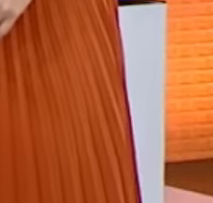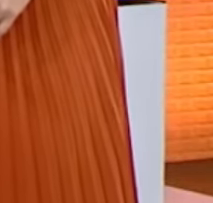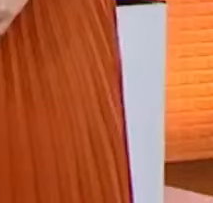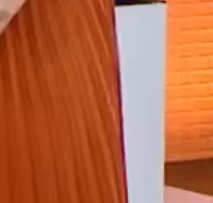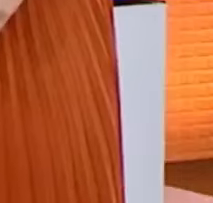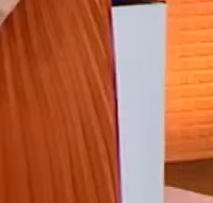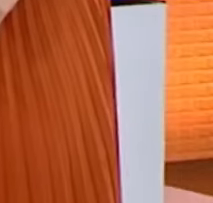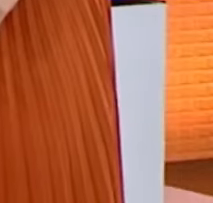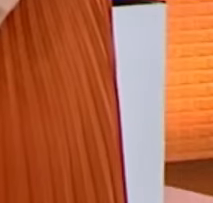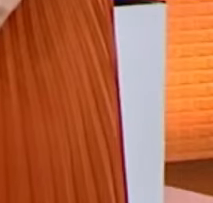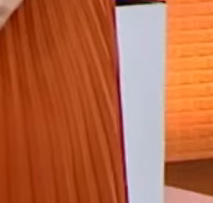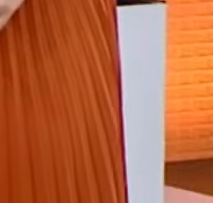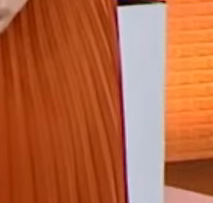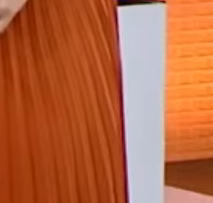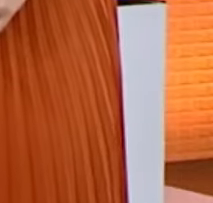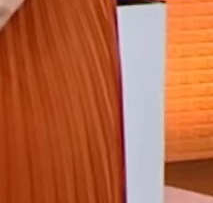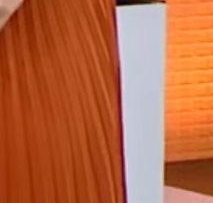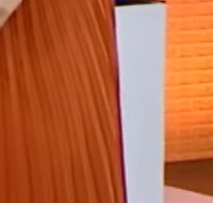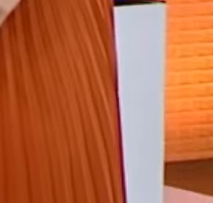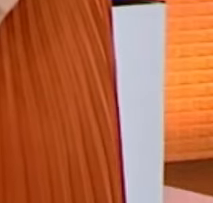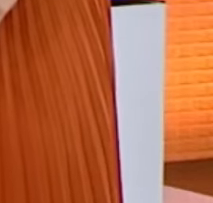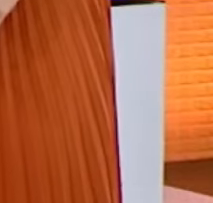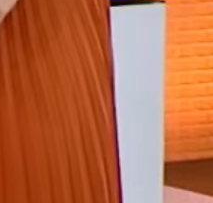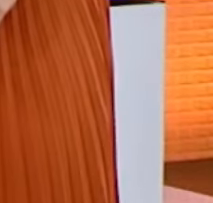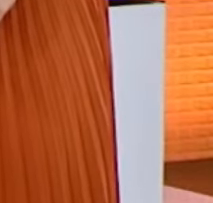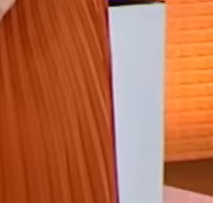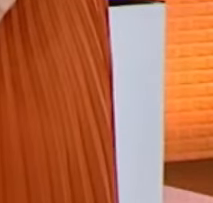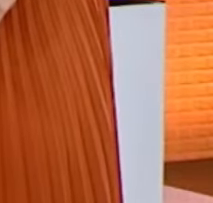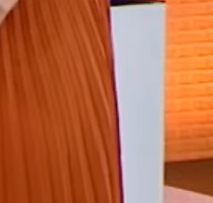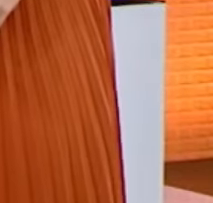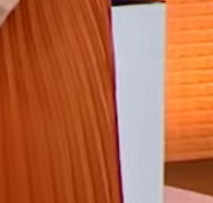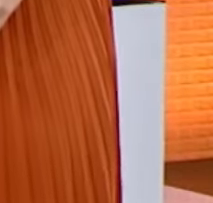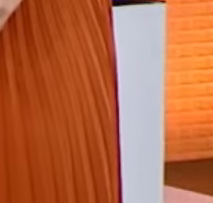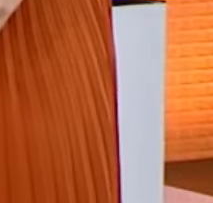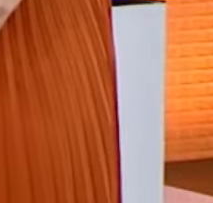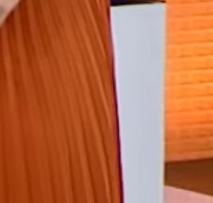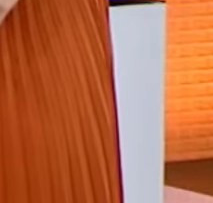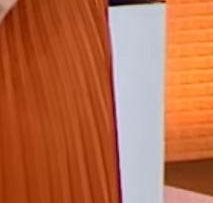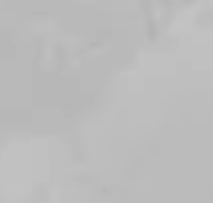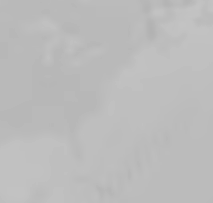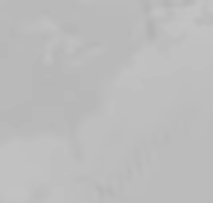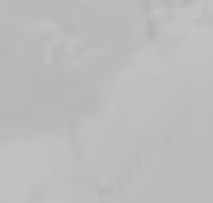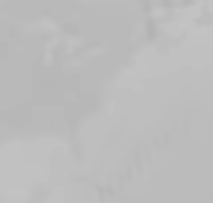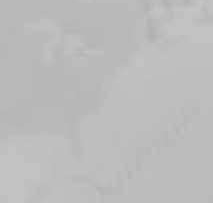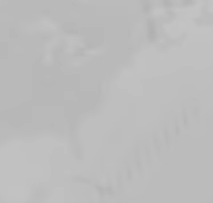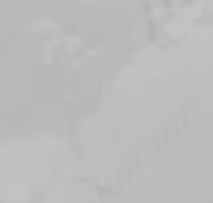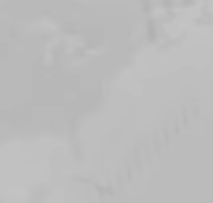kami sa GMA Pinoy TV at sa www.gmanews.tv.